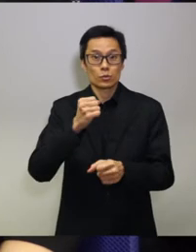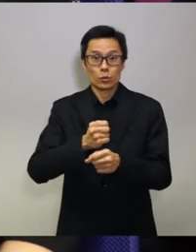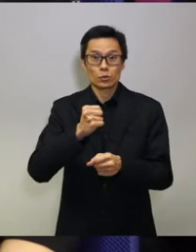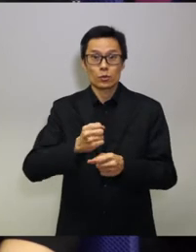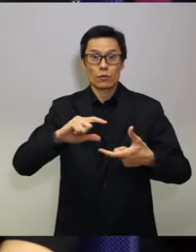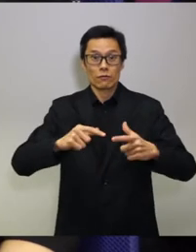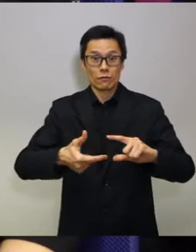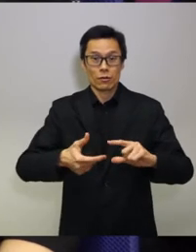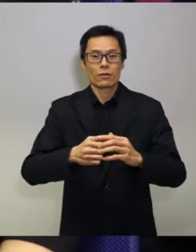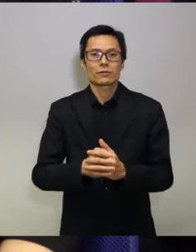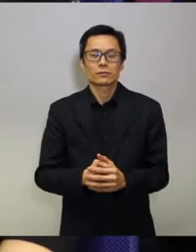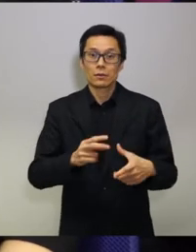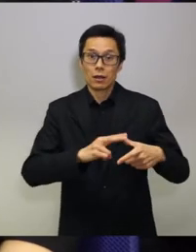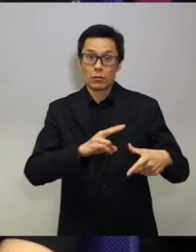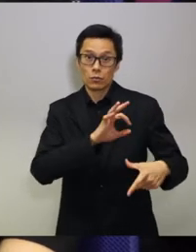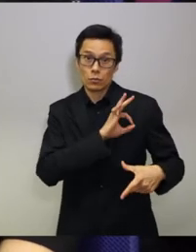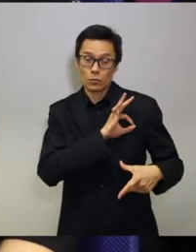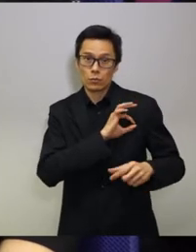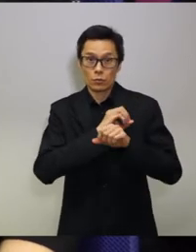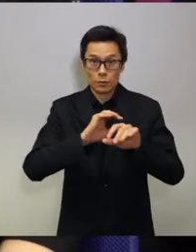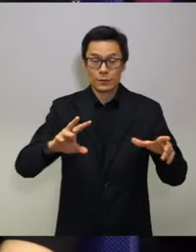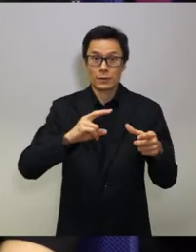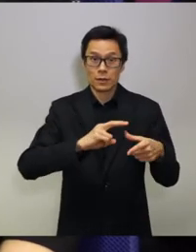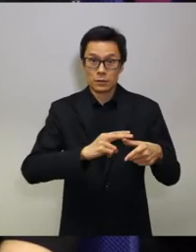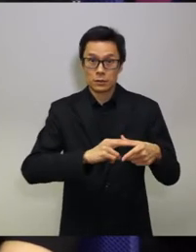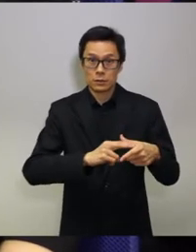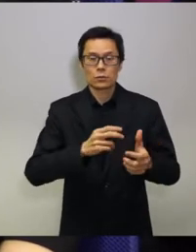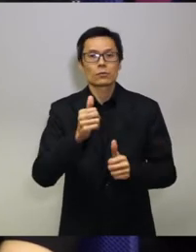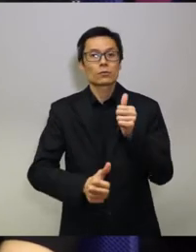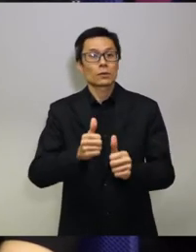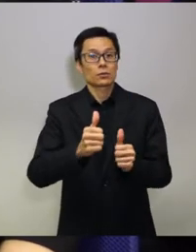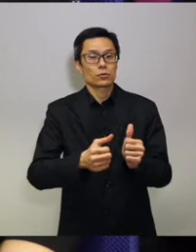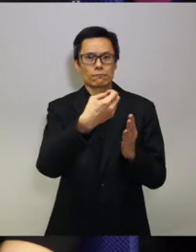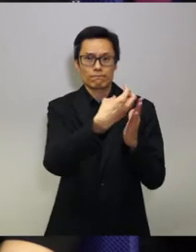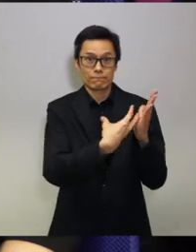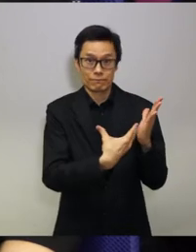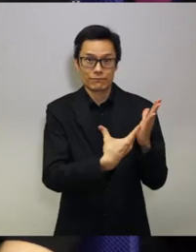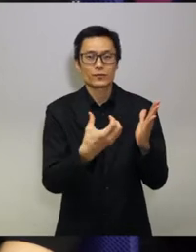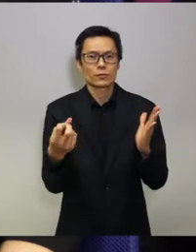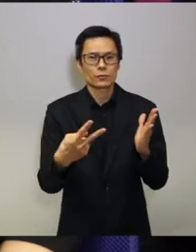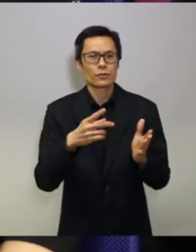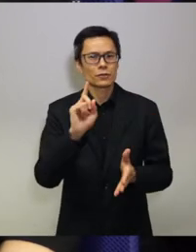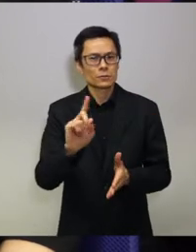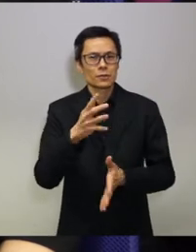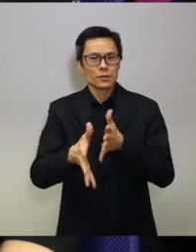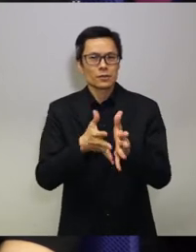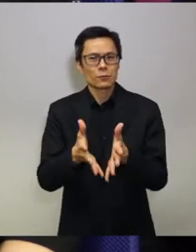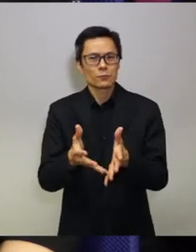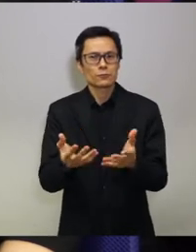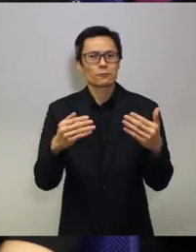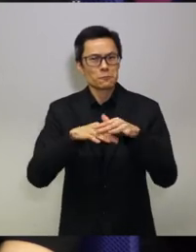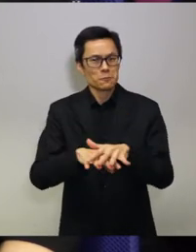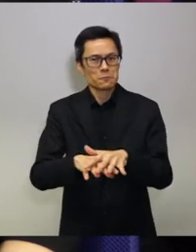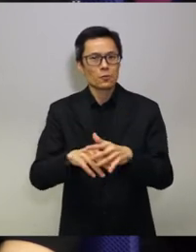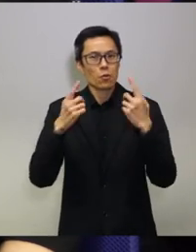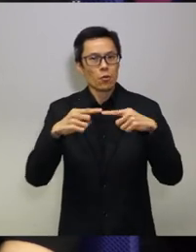作坊，希望咧透過簡介會話到俾老師知道咧啊成個比賽嘅規則啦，同埋咧知道點樣將手語融入喺